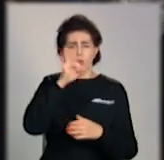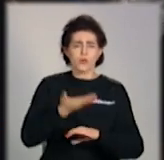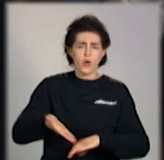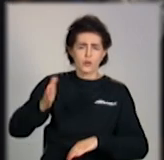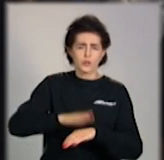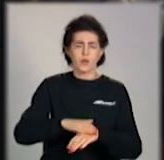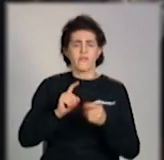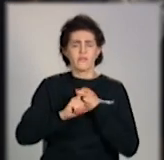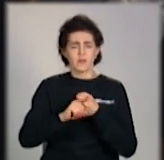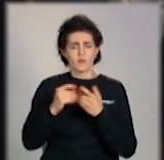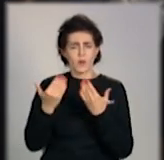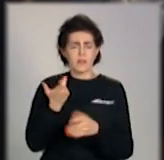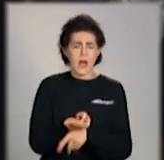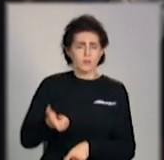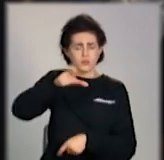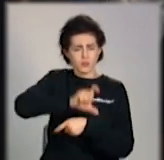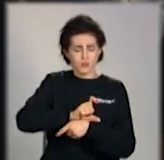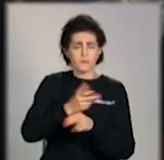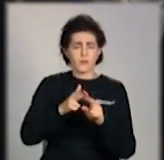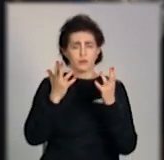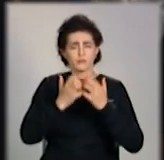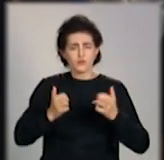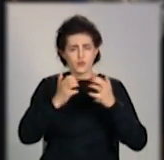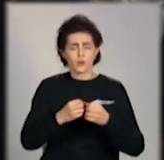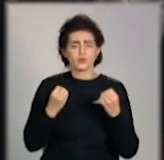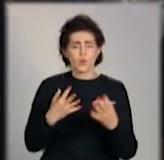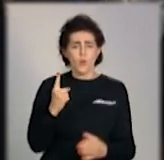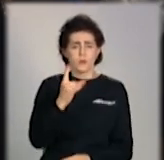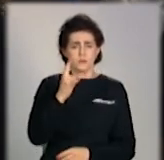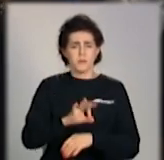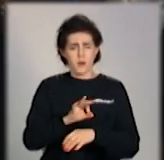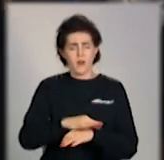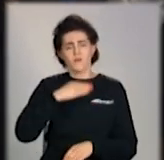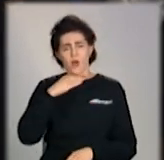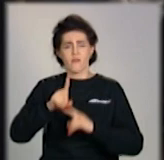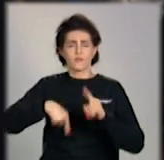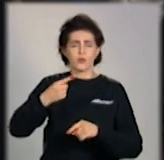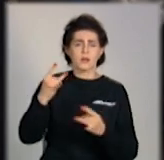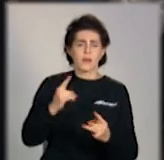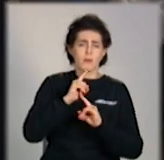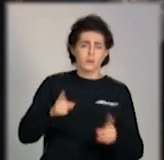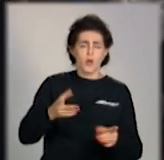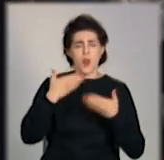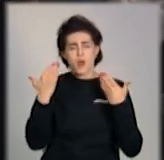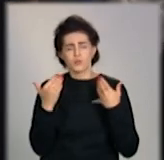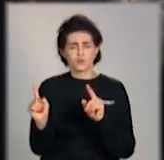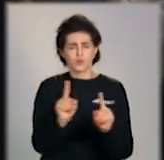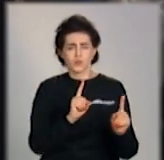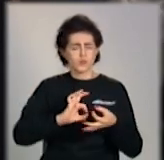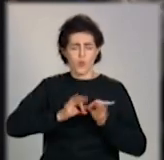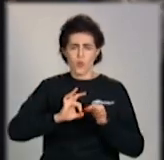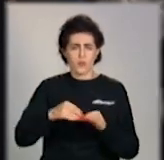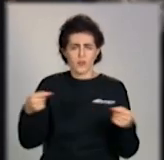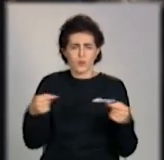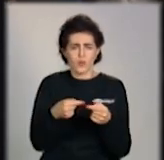від вірусної нагрузки. Потому рассчитывать на то, что один раз переболели и в следующий раз все обойдется так же, легче, сложнее,